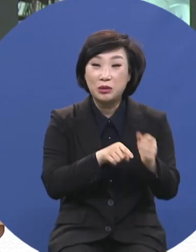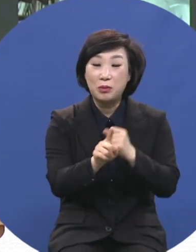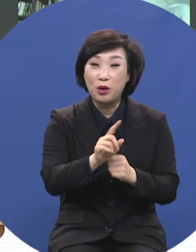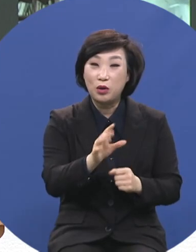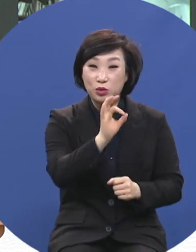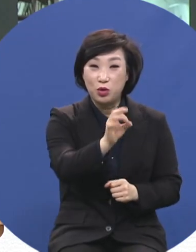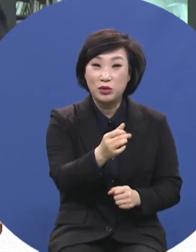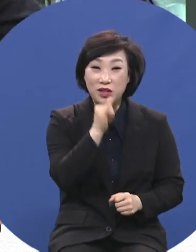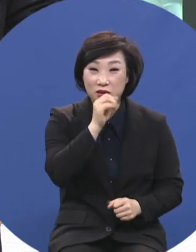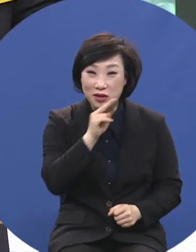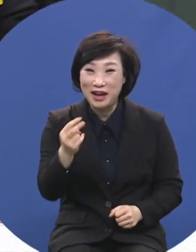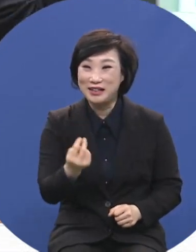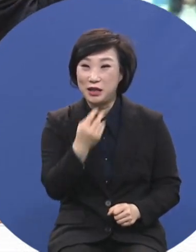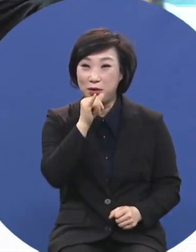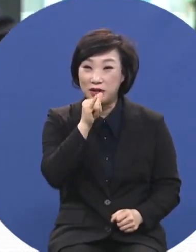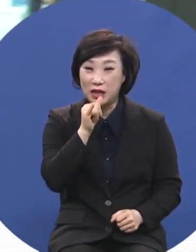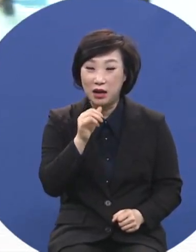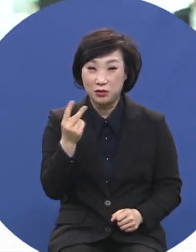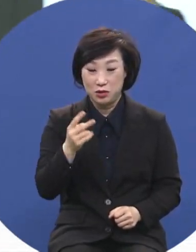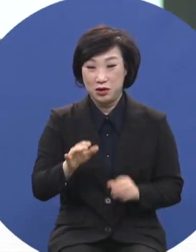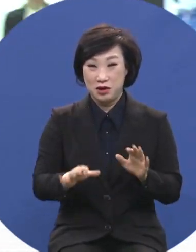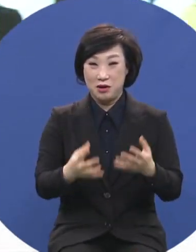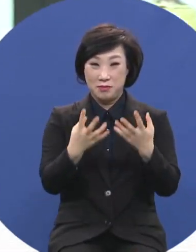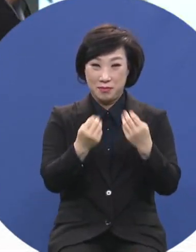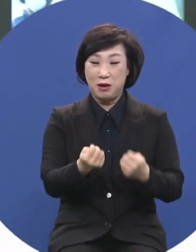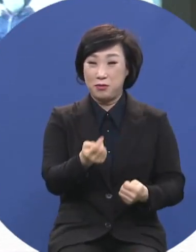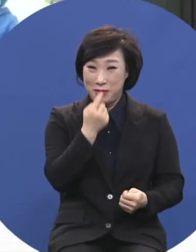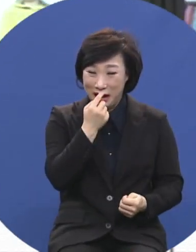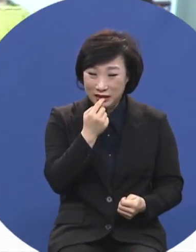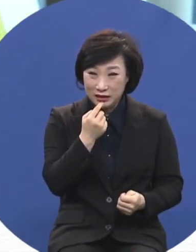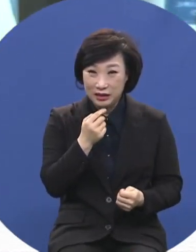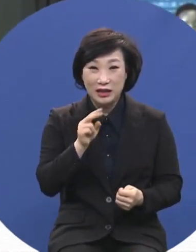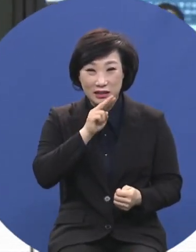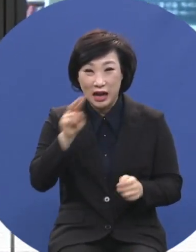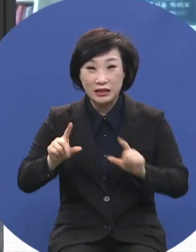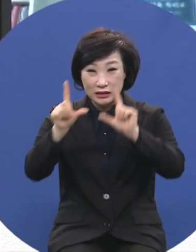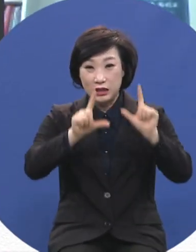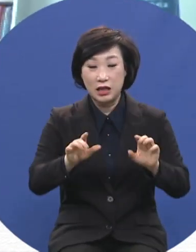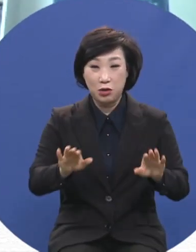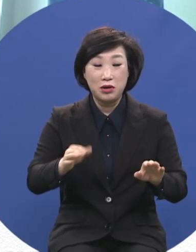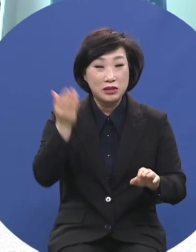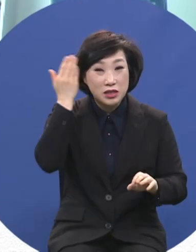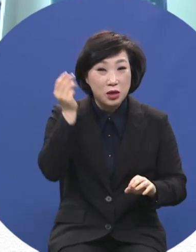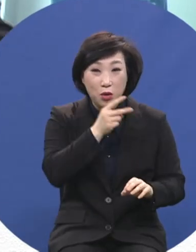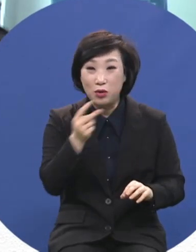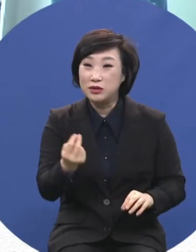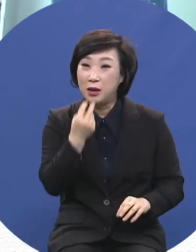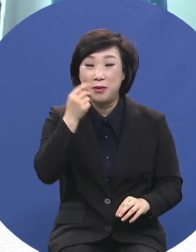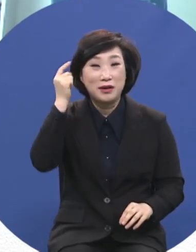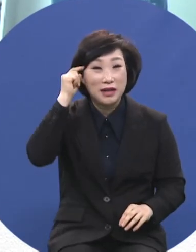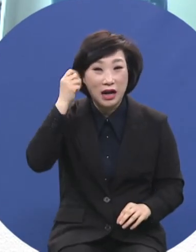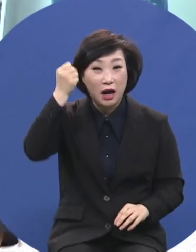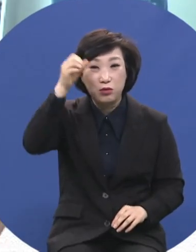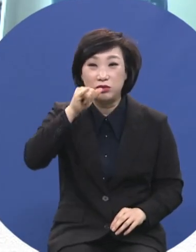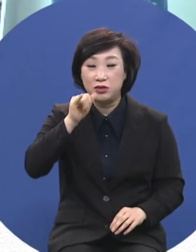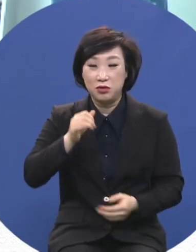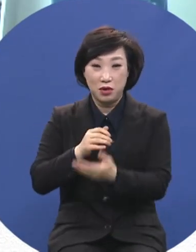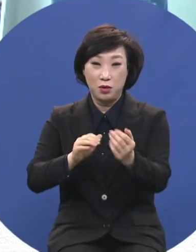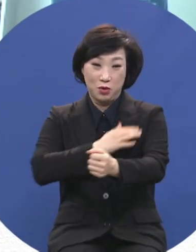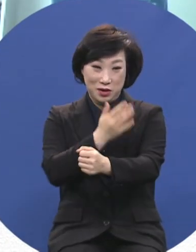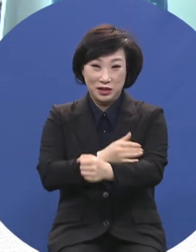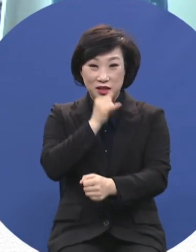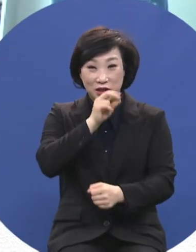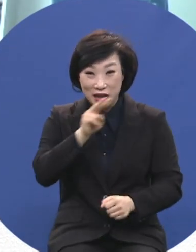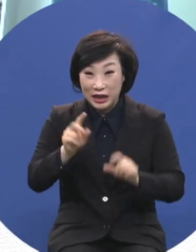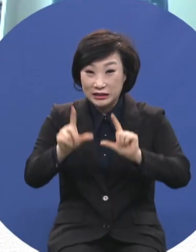말이야. 야, 많이 배워야 산다. 지식이 생명이라는 차원이야. 야, 그래도 권력이 있어야